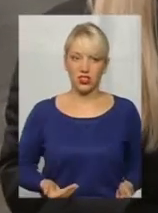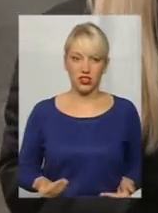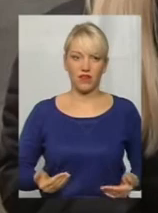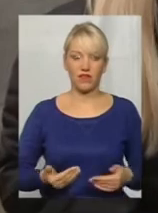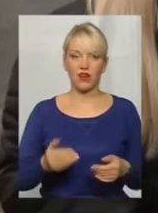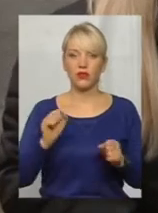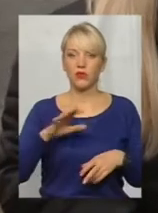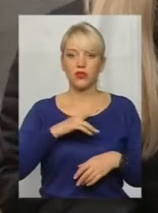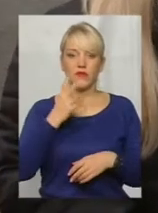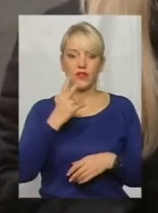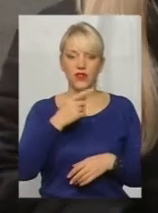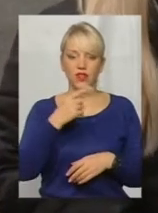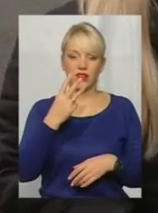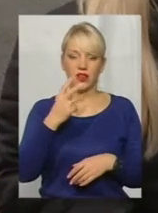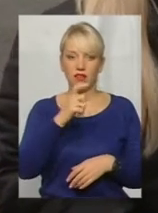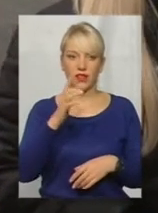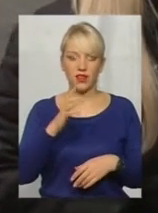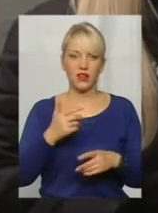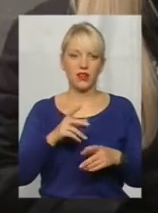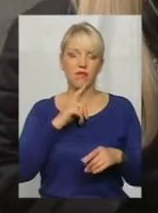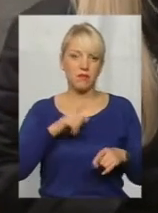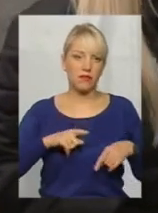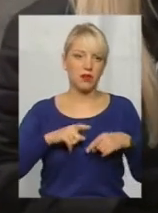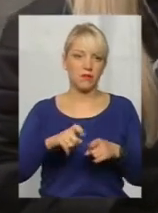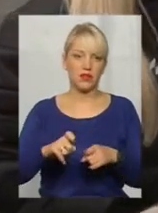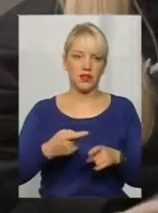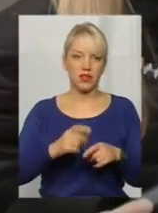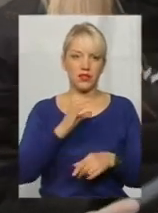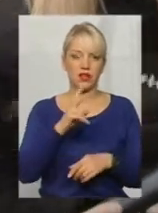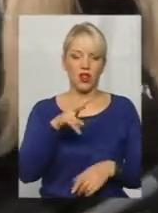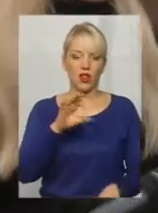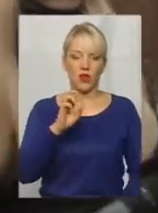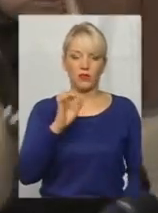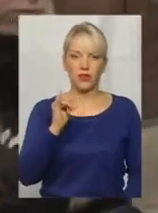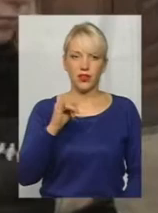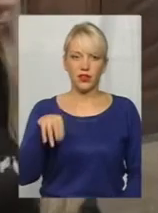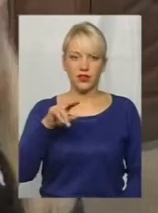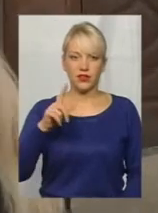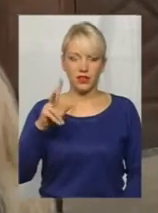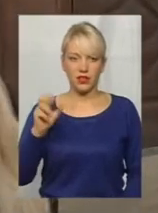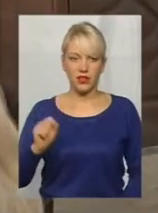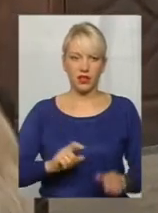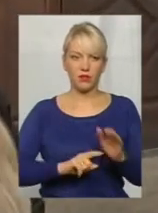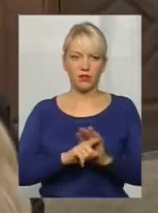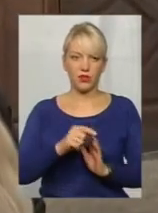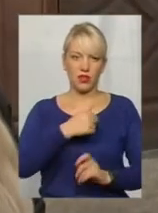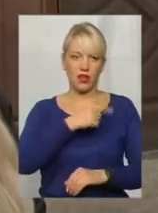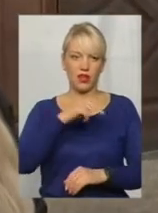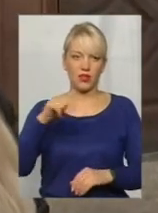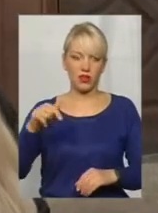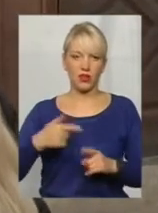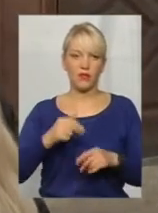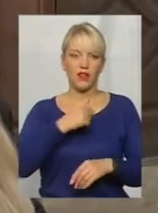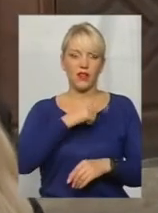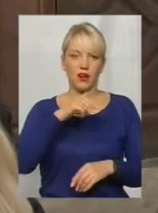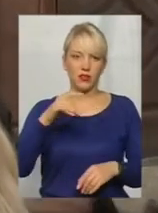може, 2-3 хвилини пройшло, як прибігла оця сама Слабіцька і медсестра, і почали підключати йому кардіограму. І